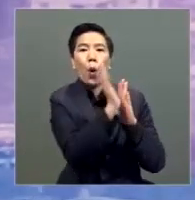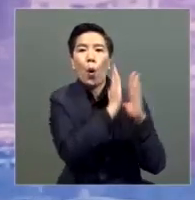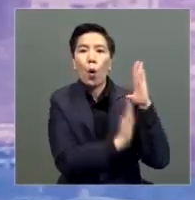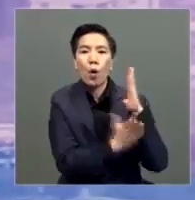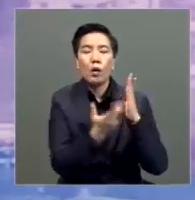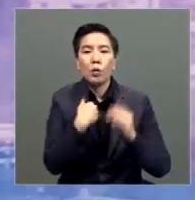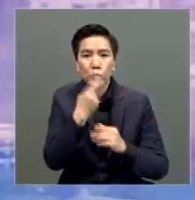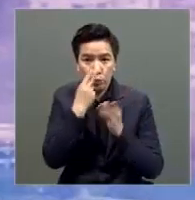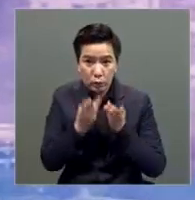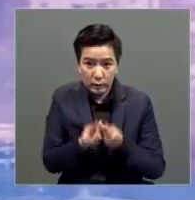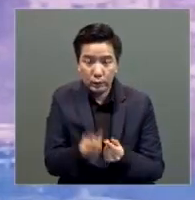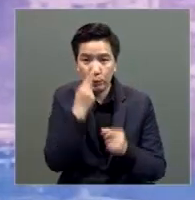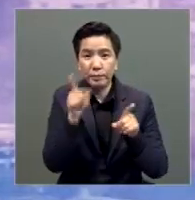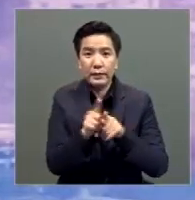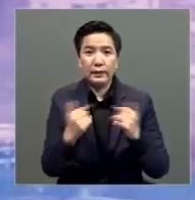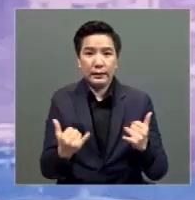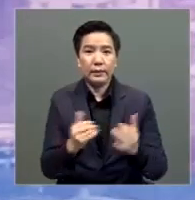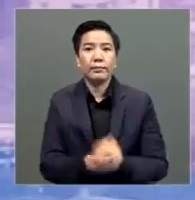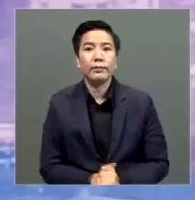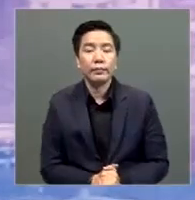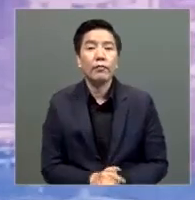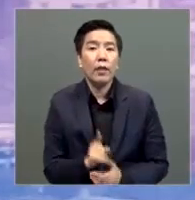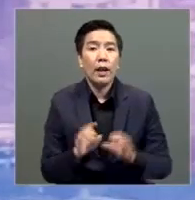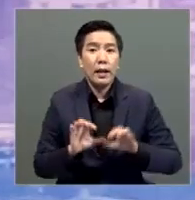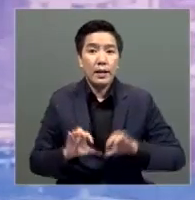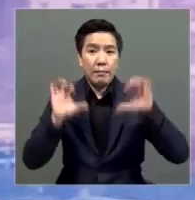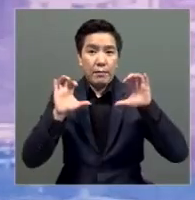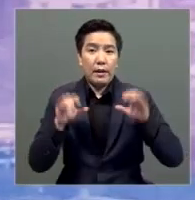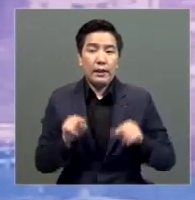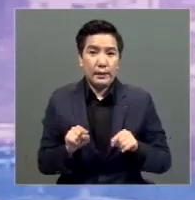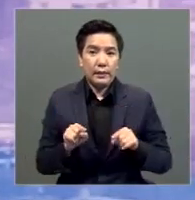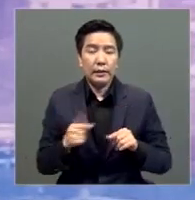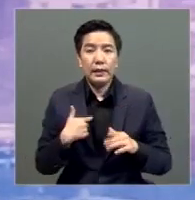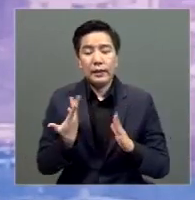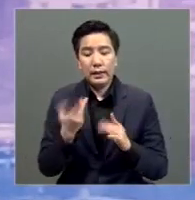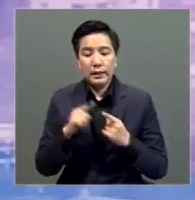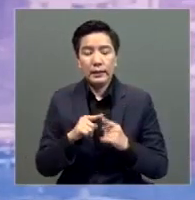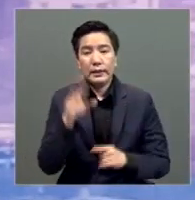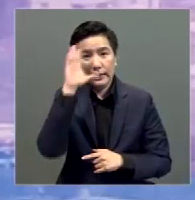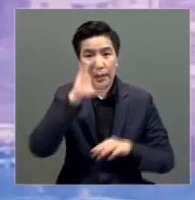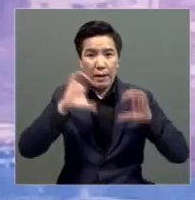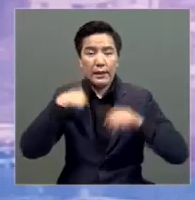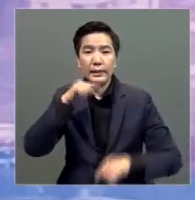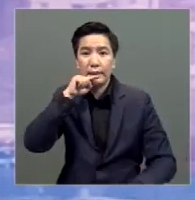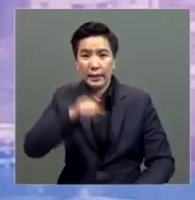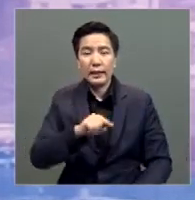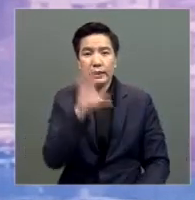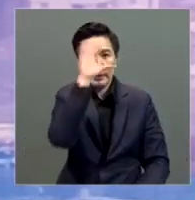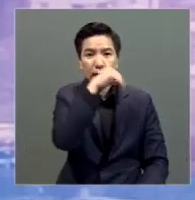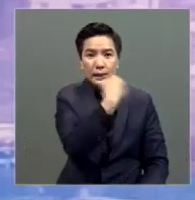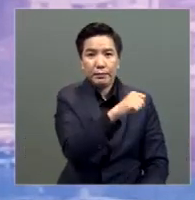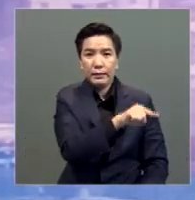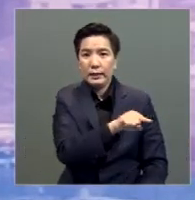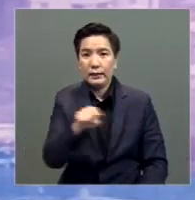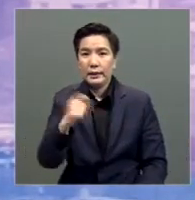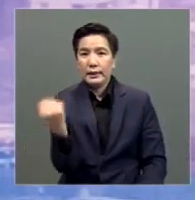ก็ให้ดูกันไปอย่างนี้แต่ของรัฐบาลเนี่ยสี่ทุ่มถึงตีสี่และวันหนึ่งเรา